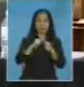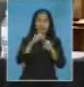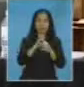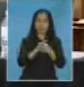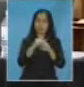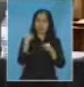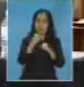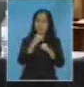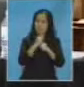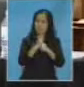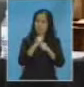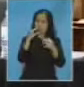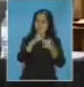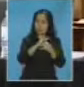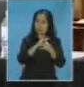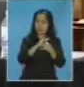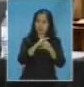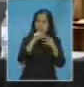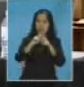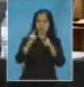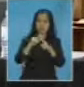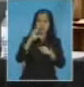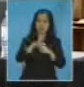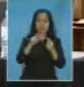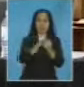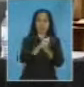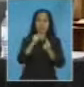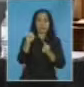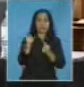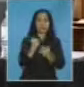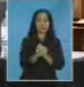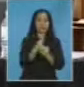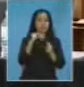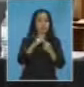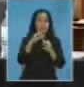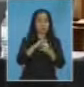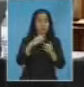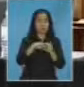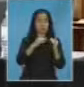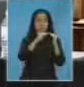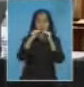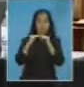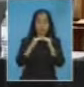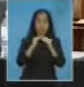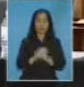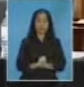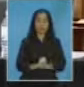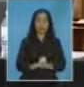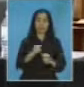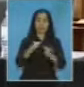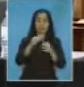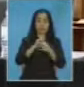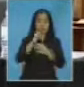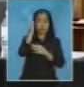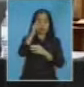มาณที่จะสอดคล้องกับกลุ่มต่างๆในสังคมแล้วก็เป็นไปเพื่อให้เกิดความเป็นธรรมมากขึ้นและเป็นเครื่องมือในการ